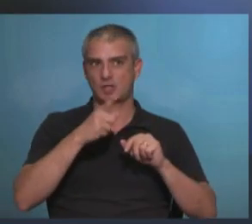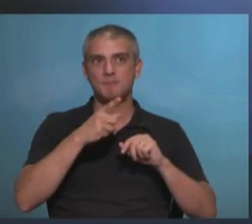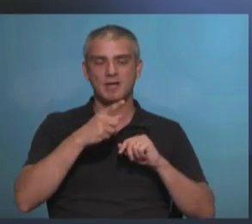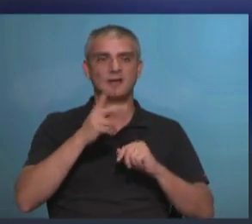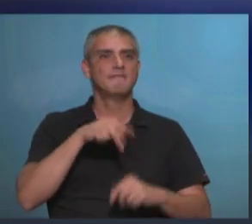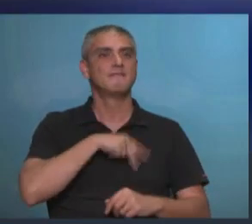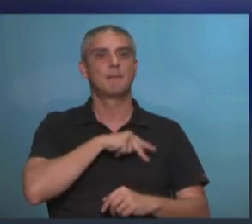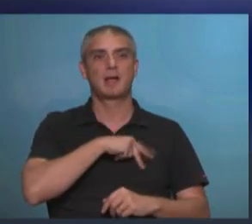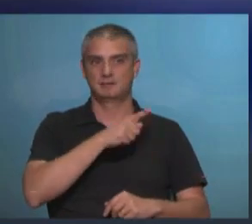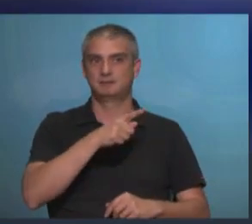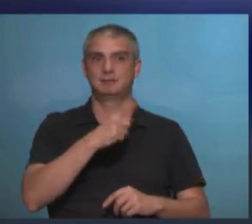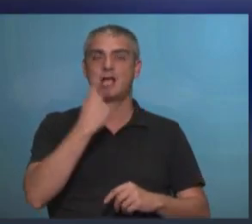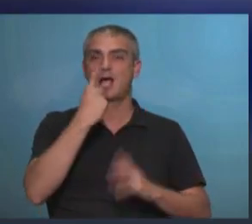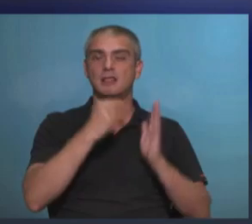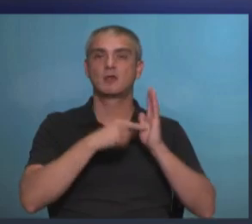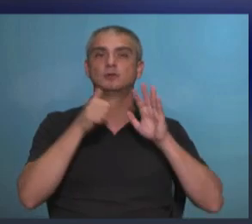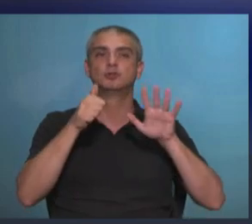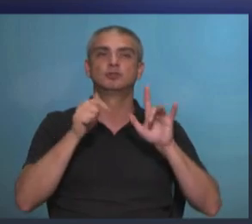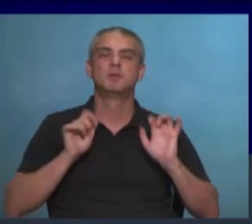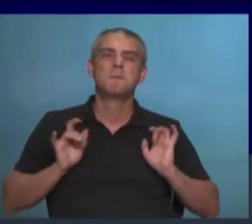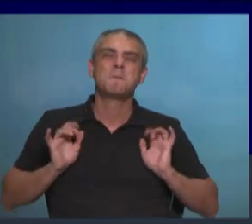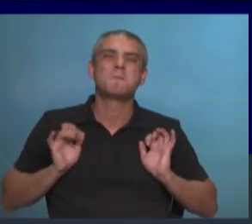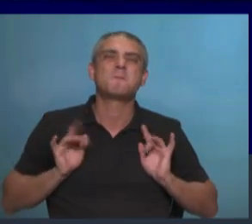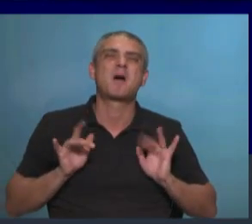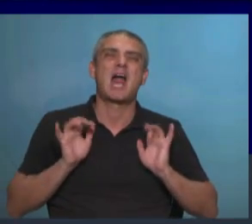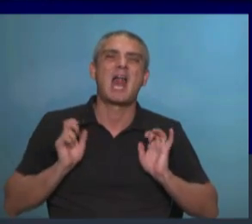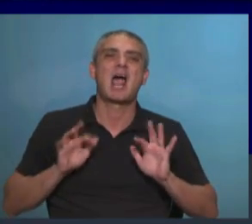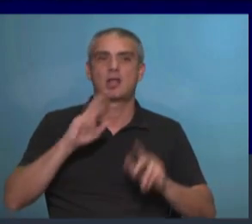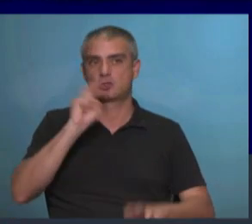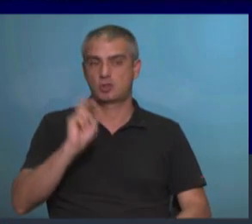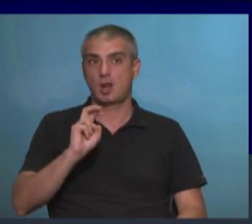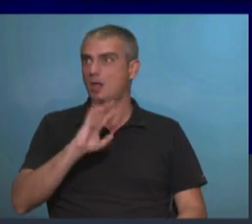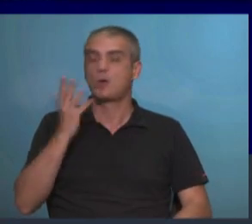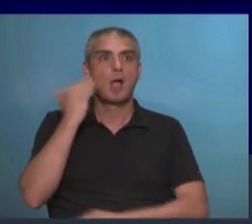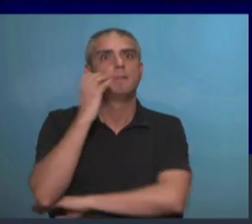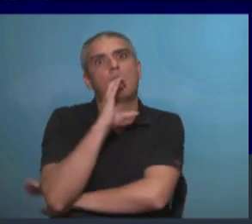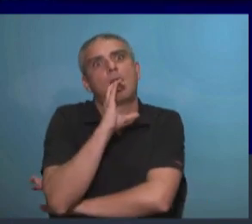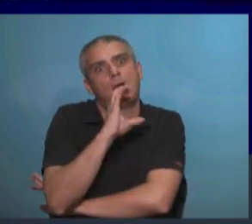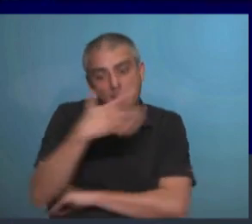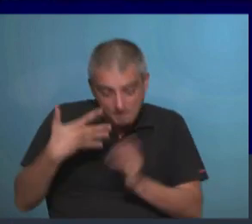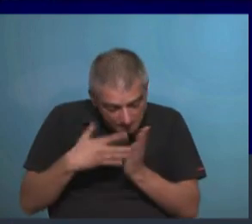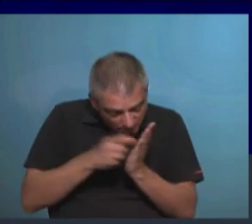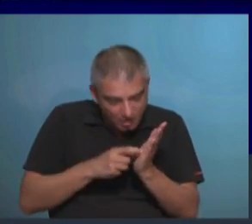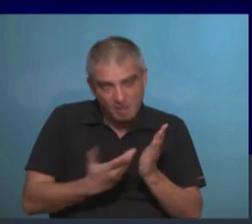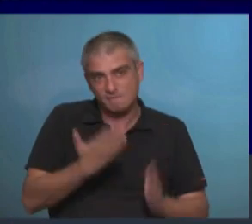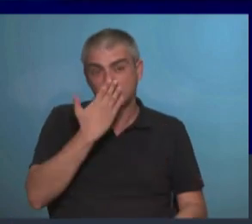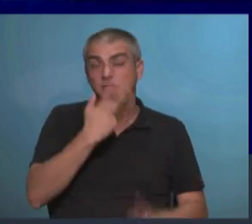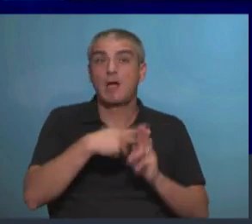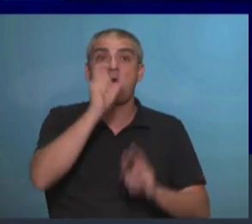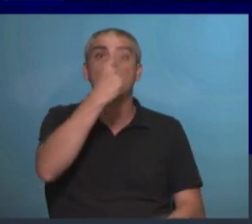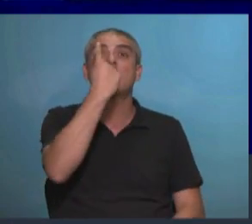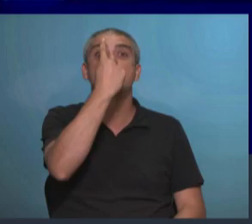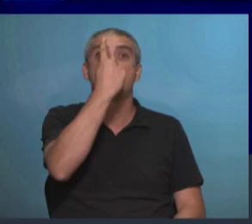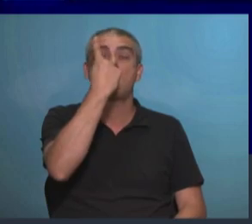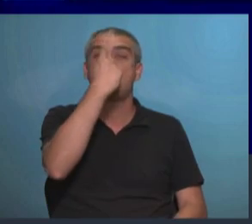is a record-breaking $1.6 billion. America כולה צפתה, בדקה והתאכזבה. רק אדם אחד, אחד